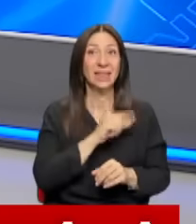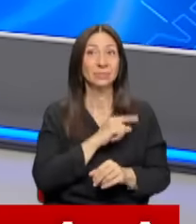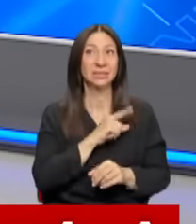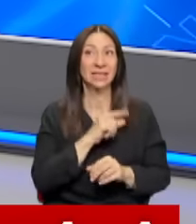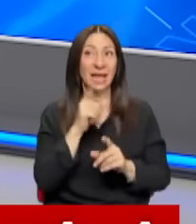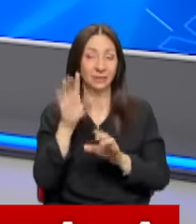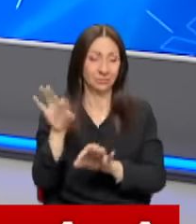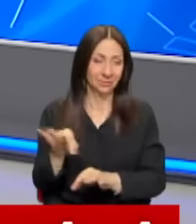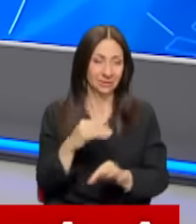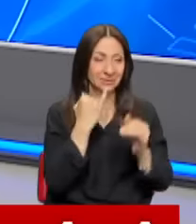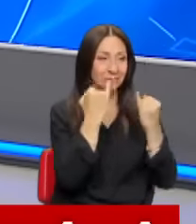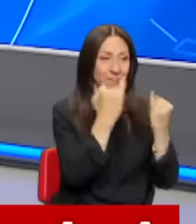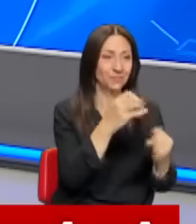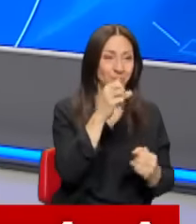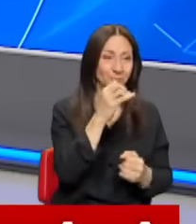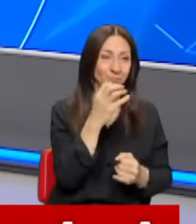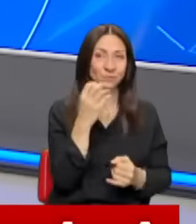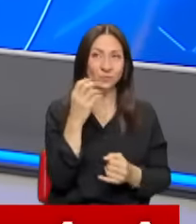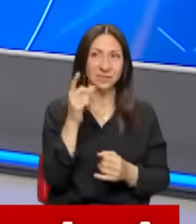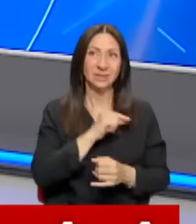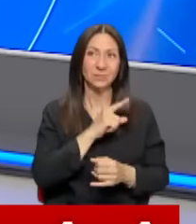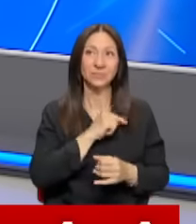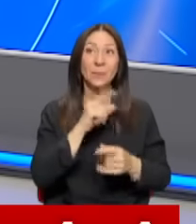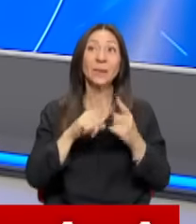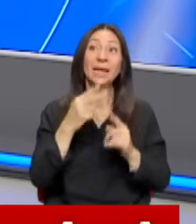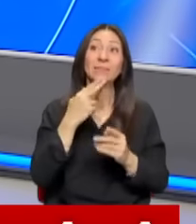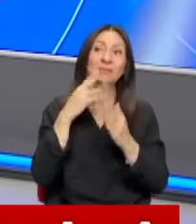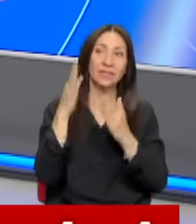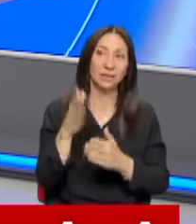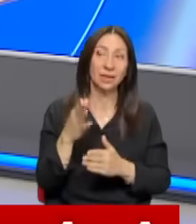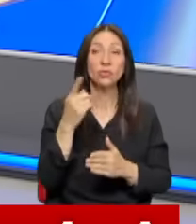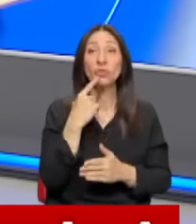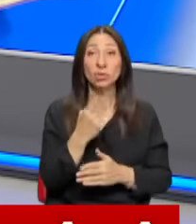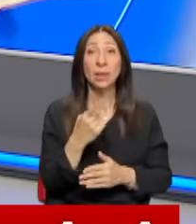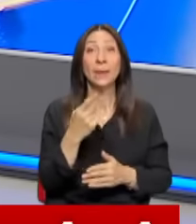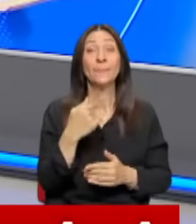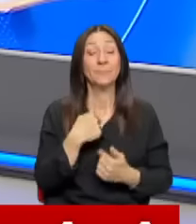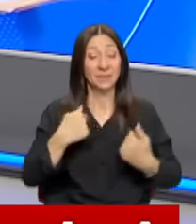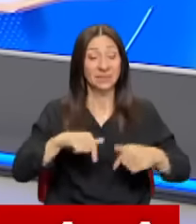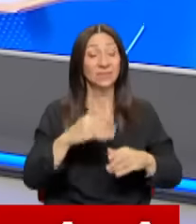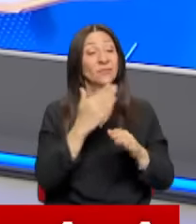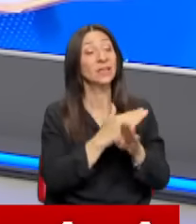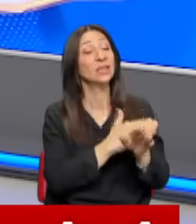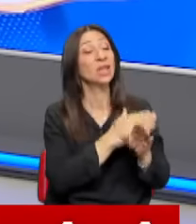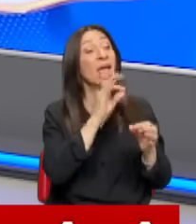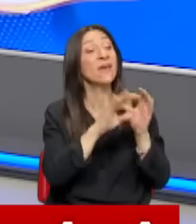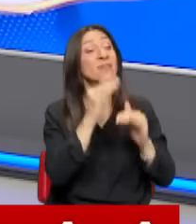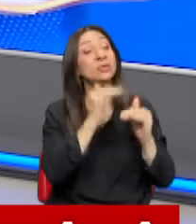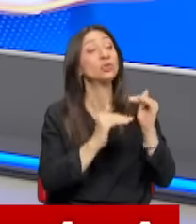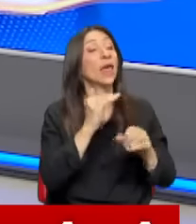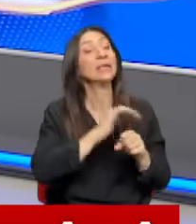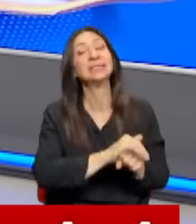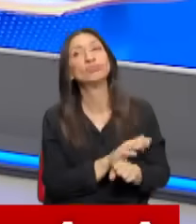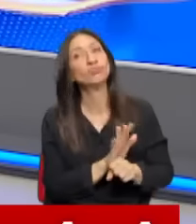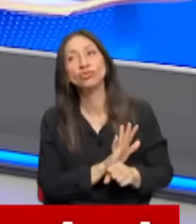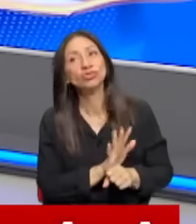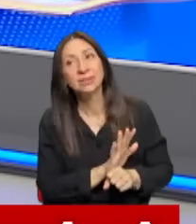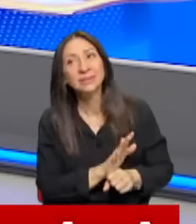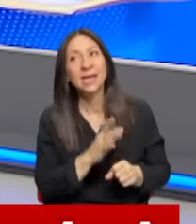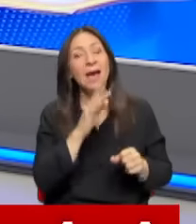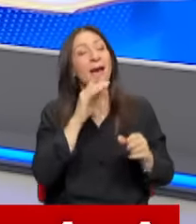temsilen o ziyarette AK Parti'yi temsil eden siyasi hanımefendi diyor ki biz vatandaşımızı enflasyona ezdirmeyeceğiz.